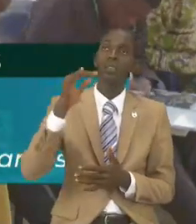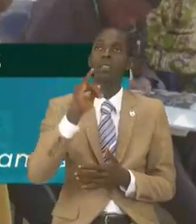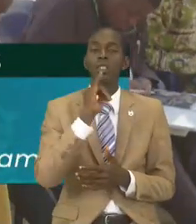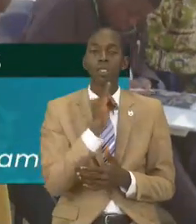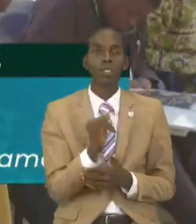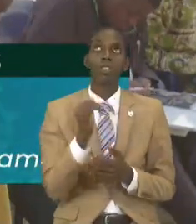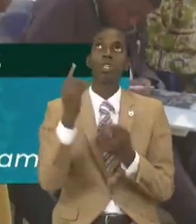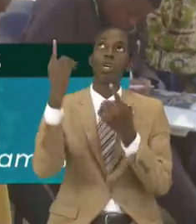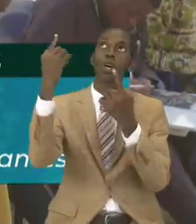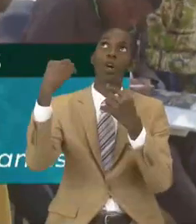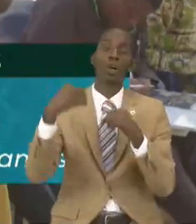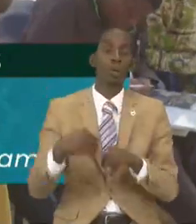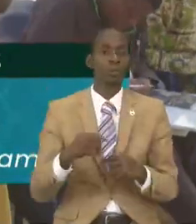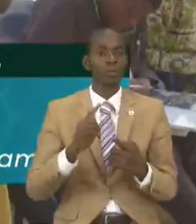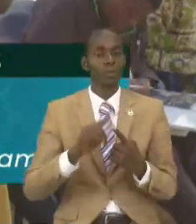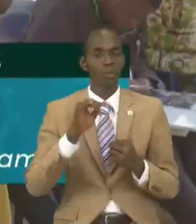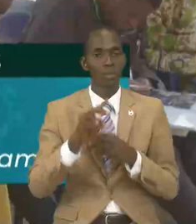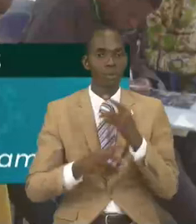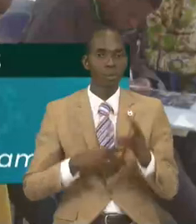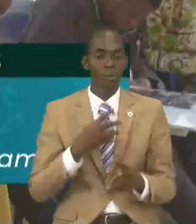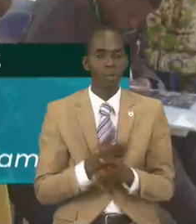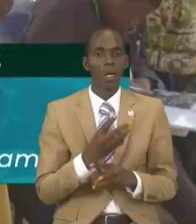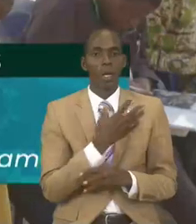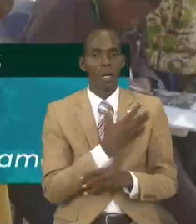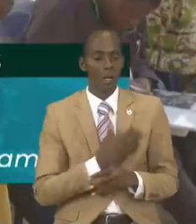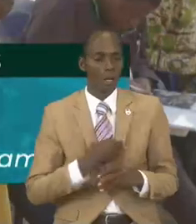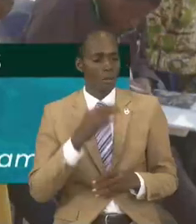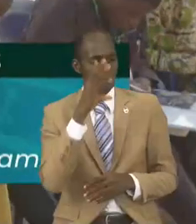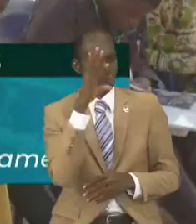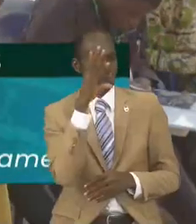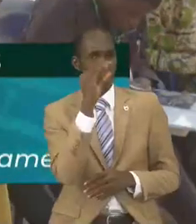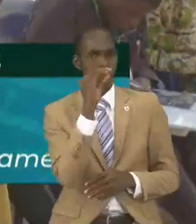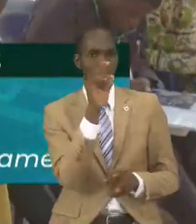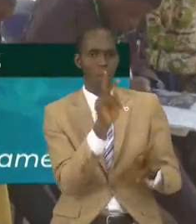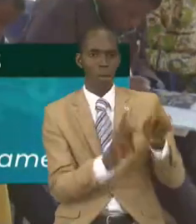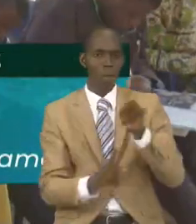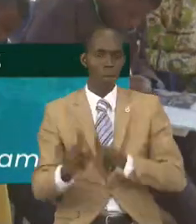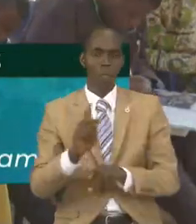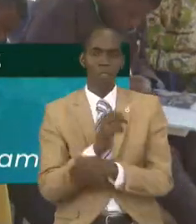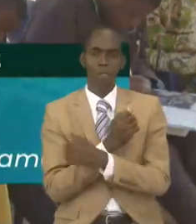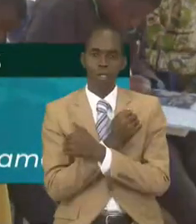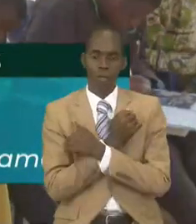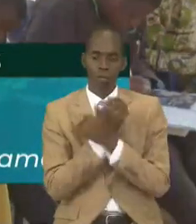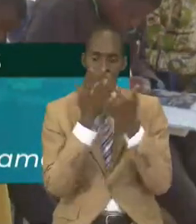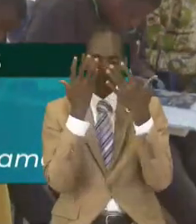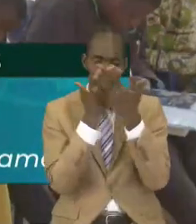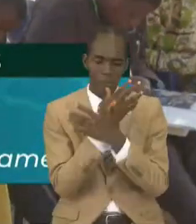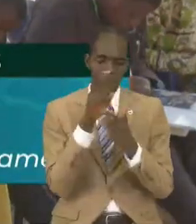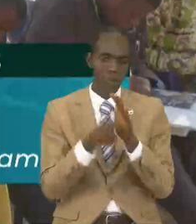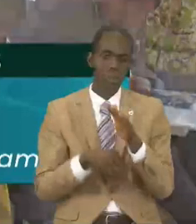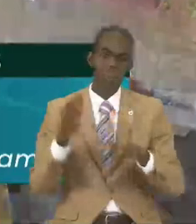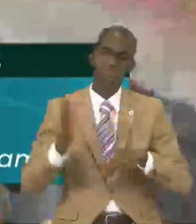Et ce jugement, c'est que la lumière étant venue dans le monde, les hommes ont préféré les ténèbres à la